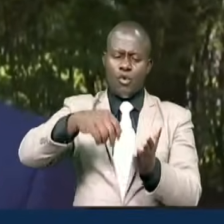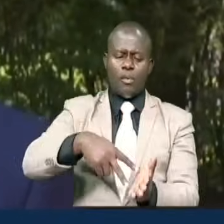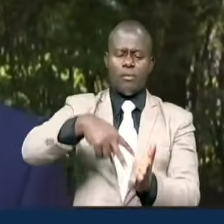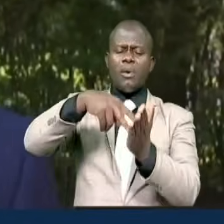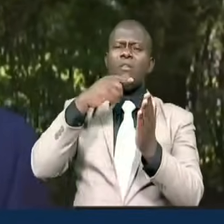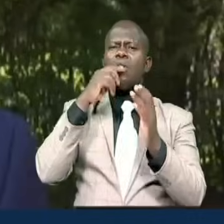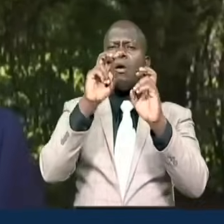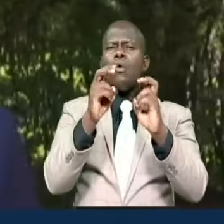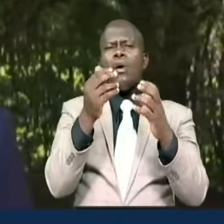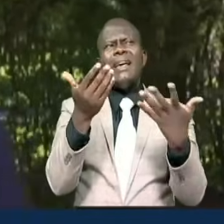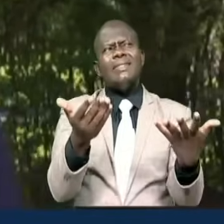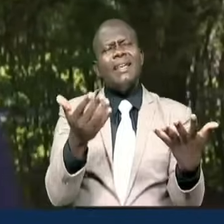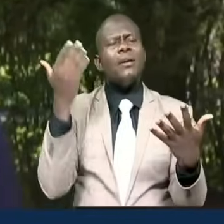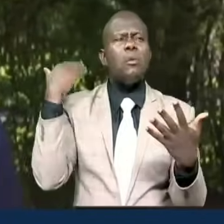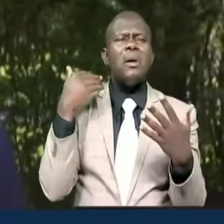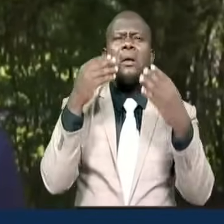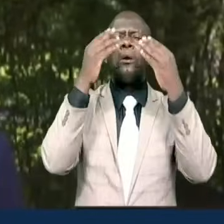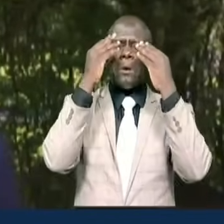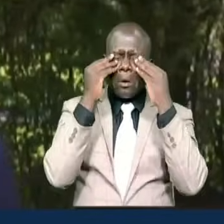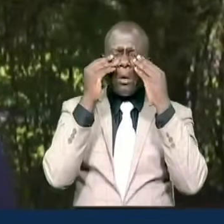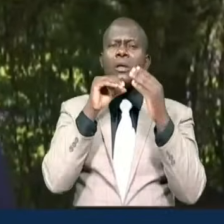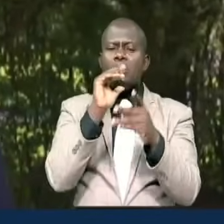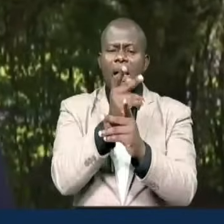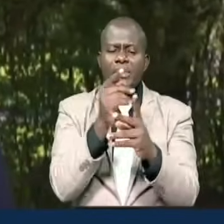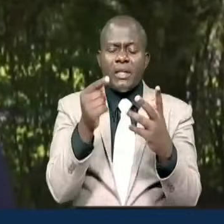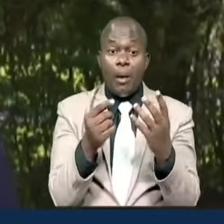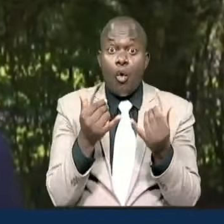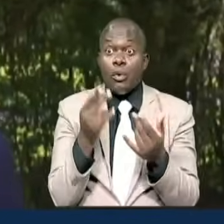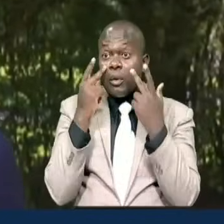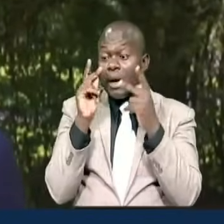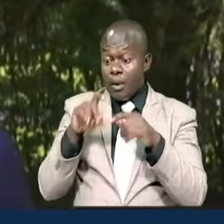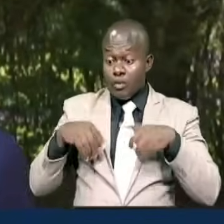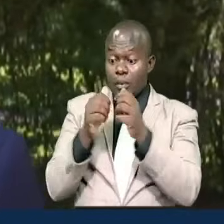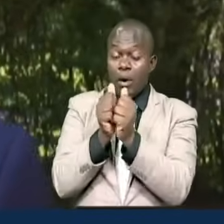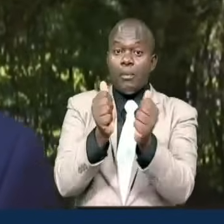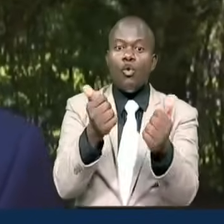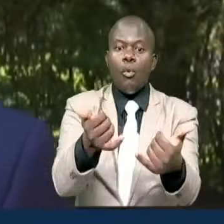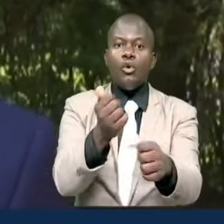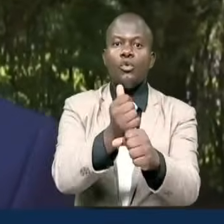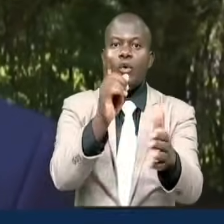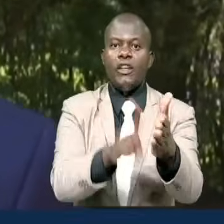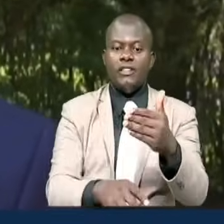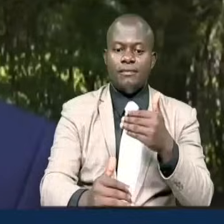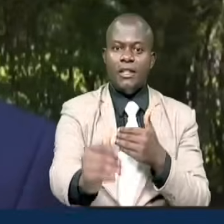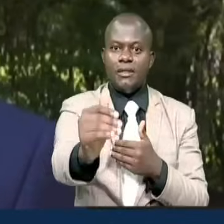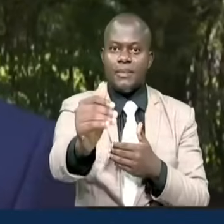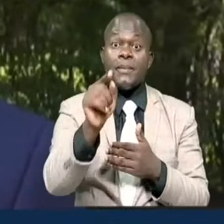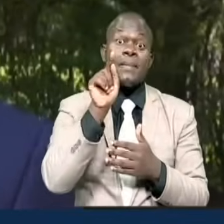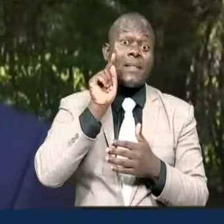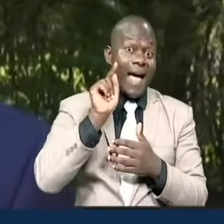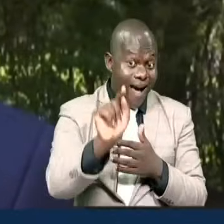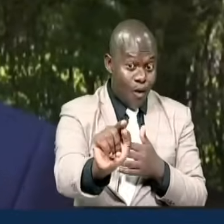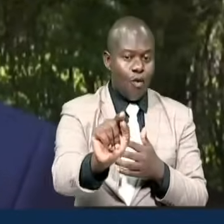ko mu gihe runaka twari twarasinziriye ubu tukaba tureba abantu twabanaga nabo n'iki gikwiriye kuba cyakorwa aho naho ubwabo bakwiriye